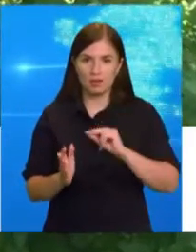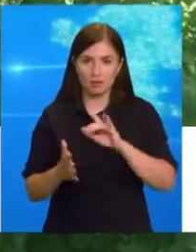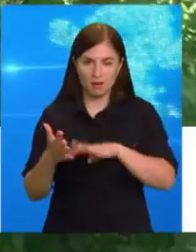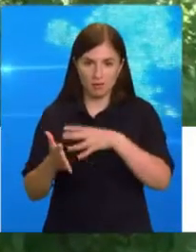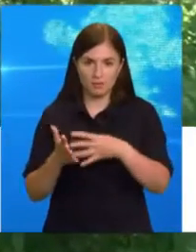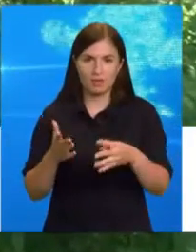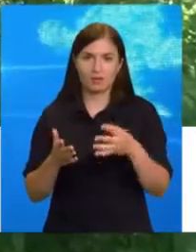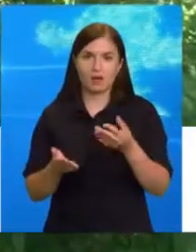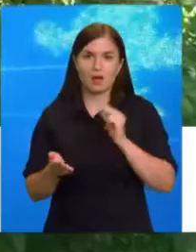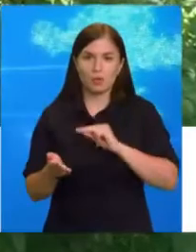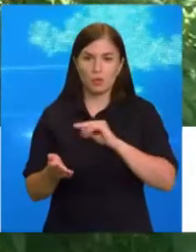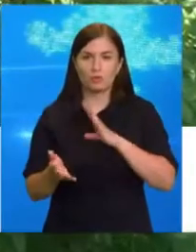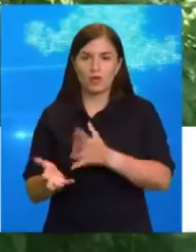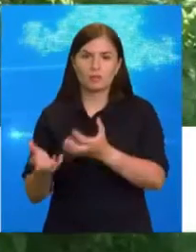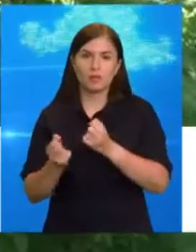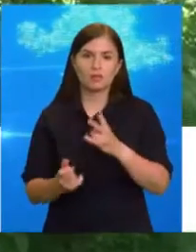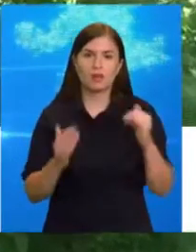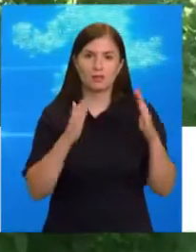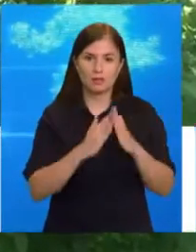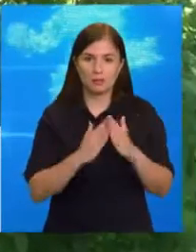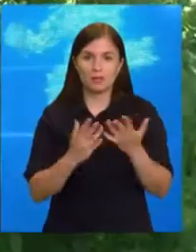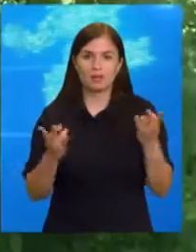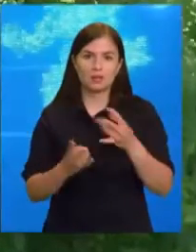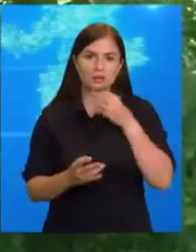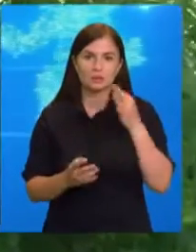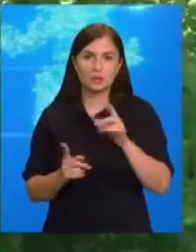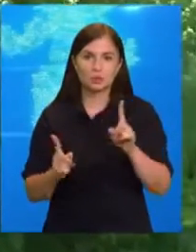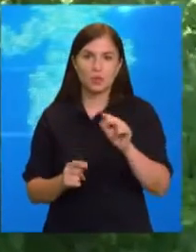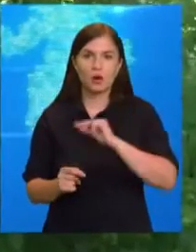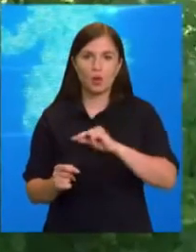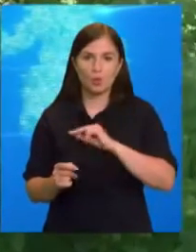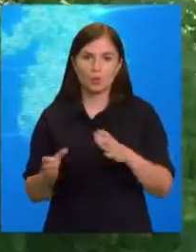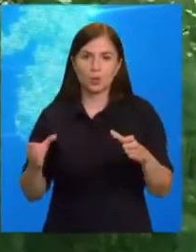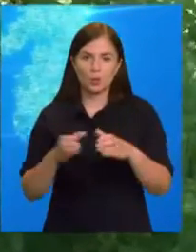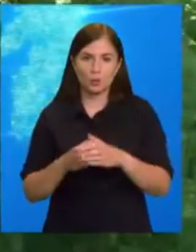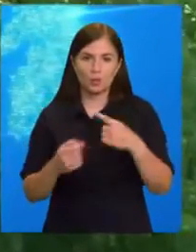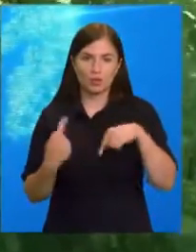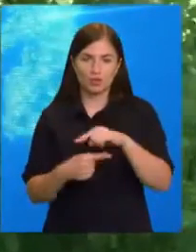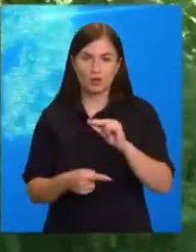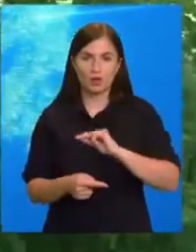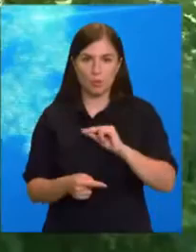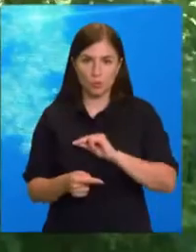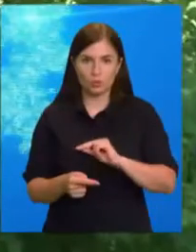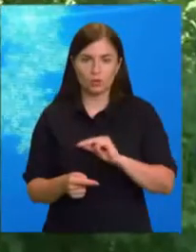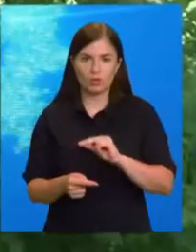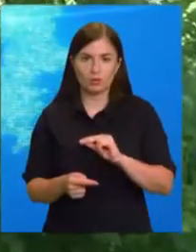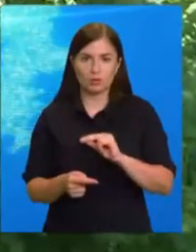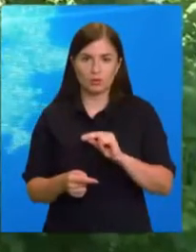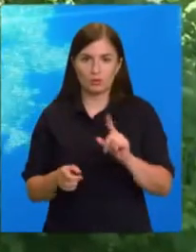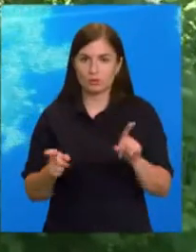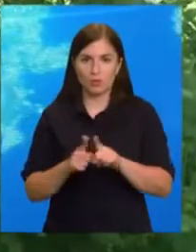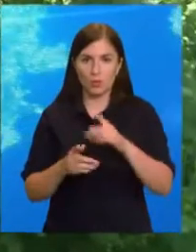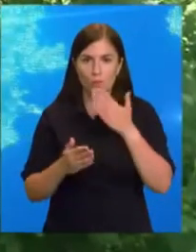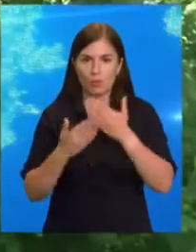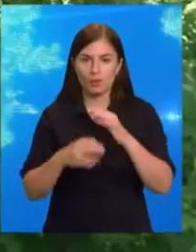брать работы на дом. Надо сказать, что рабочие группы наши работают практически в